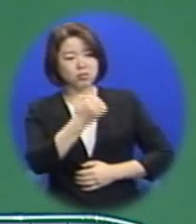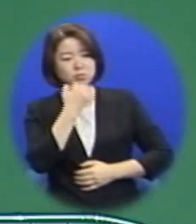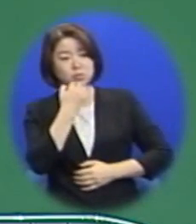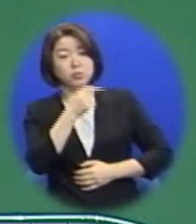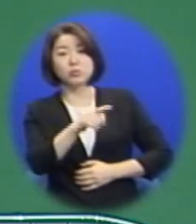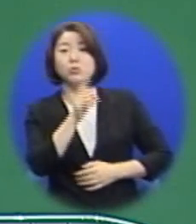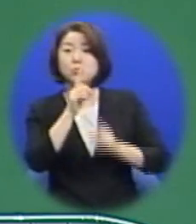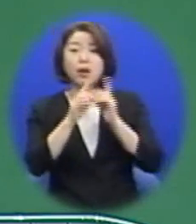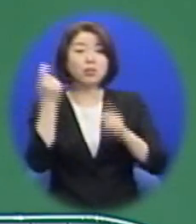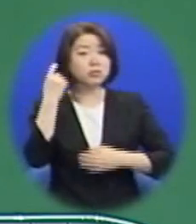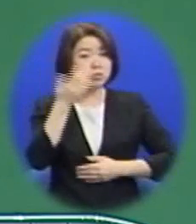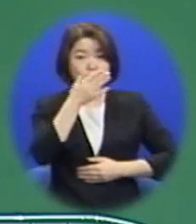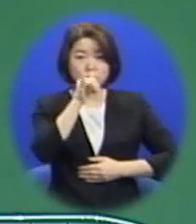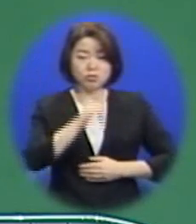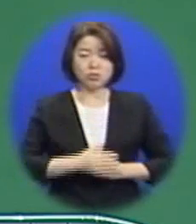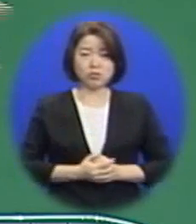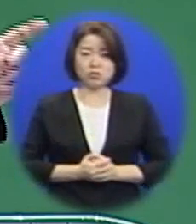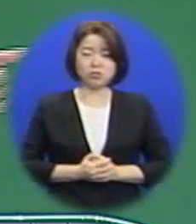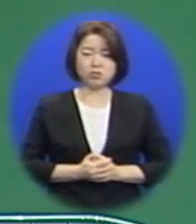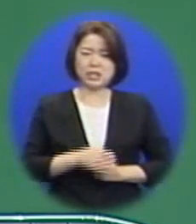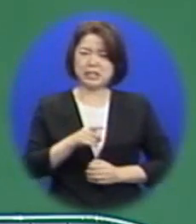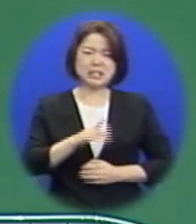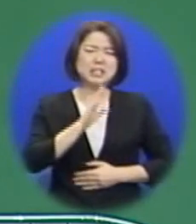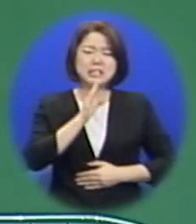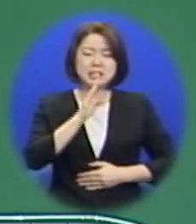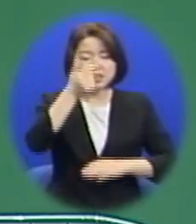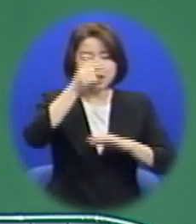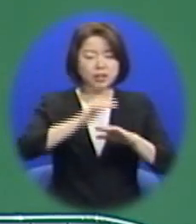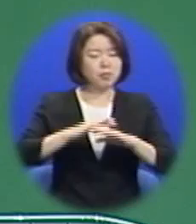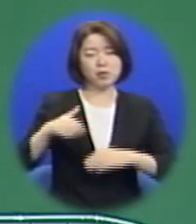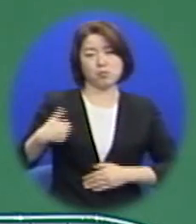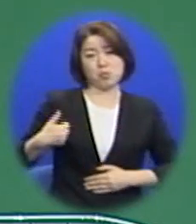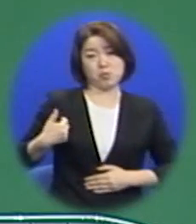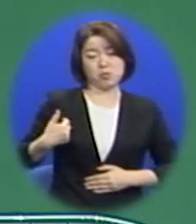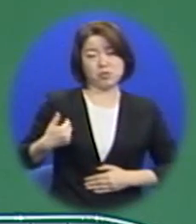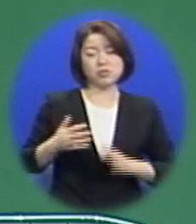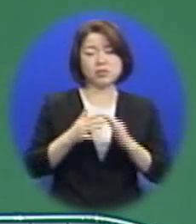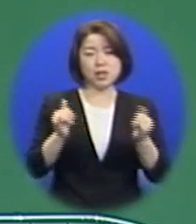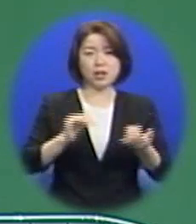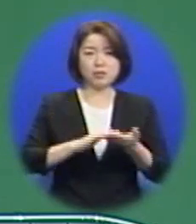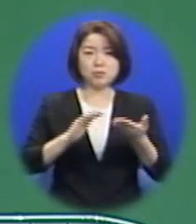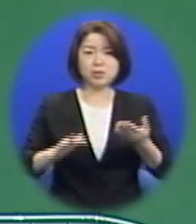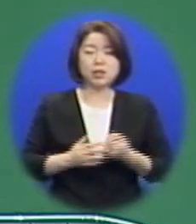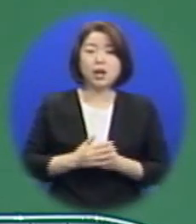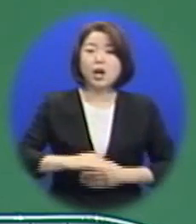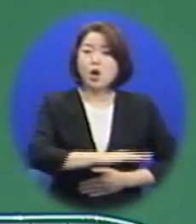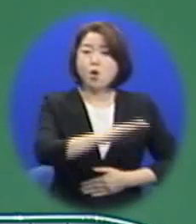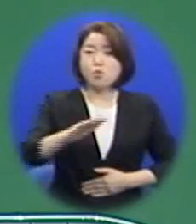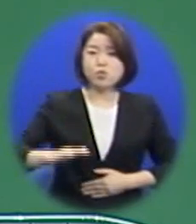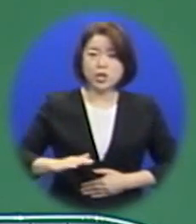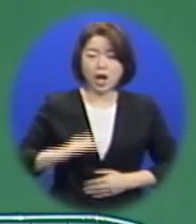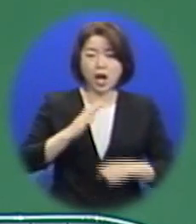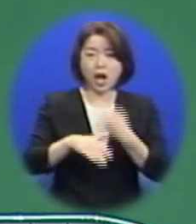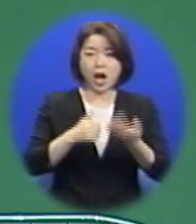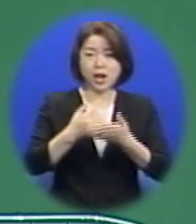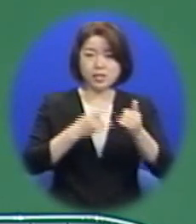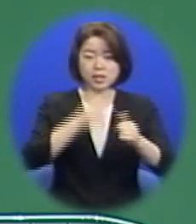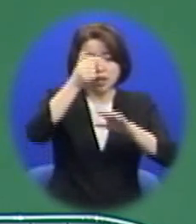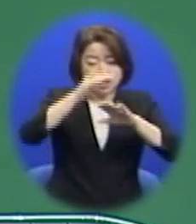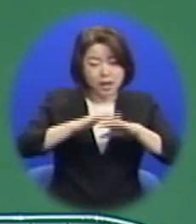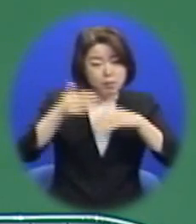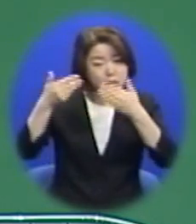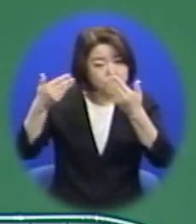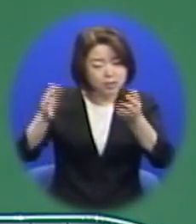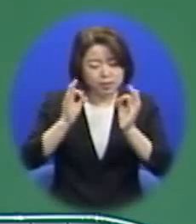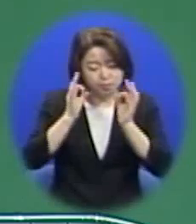거죠. 여러분, 이것은 진짜 예배를 모르는 것입니다. 우리가 하나님께 예배드리기를 힘쓰자는